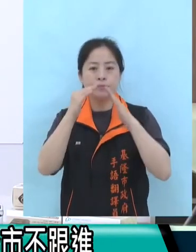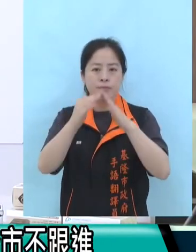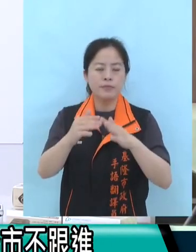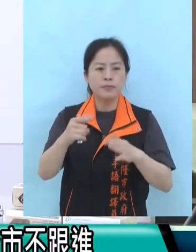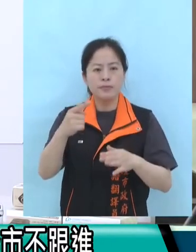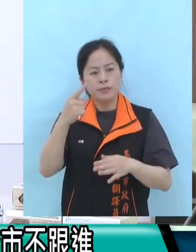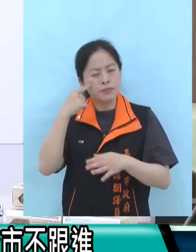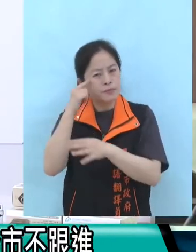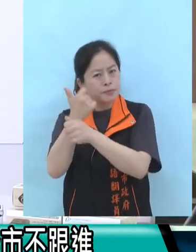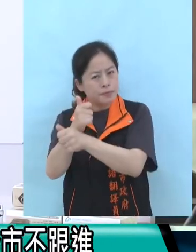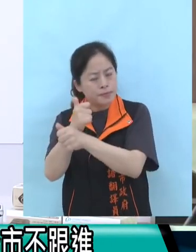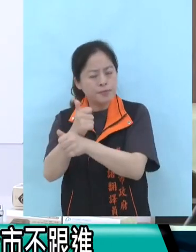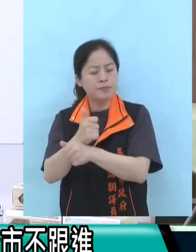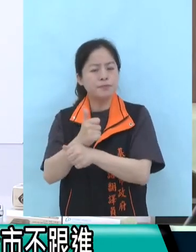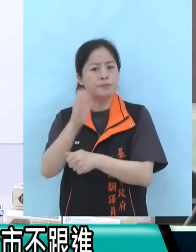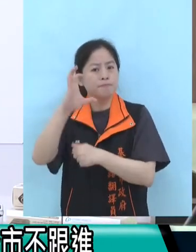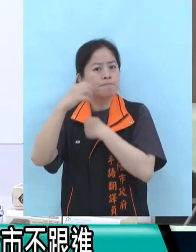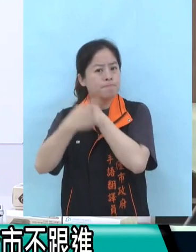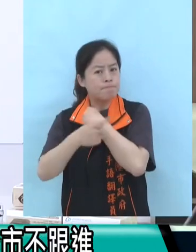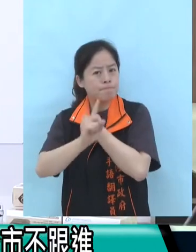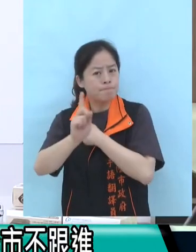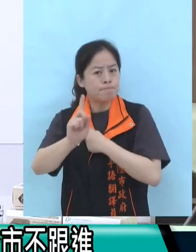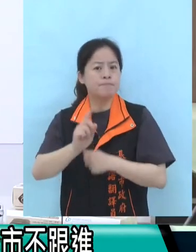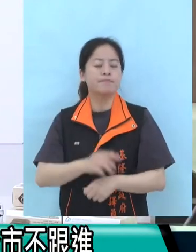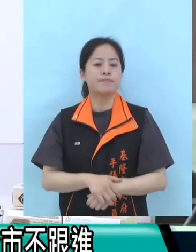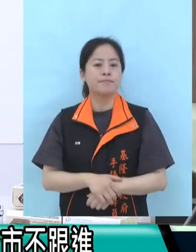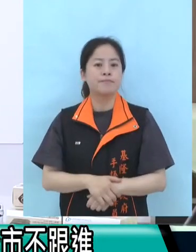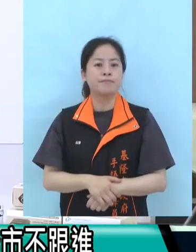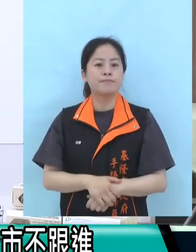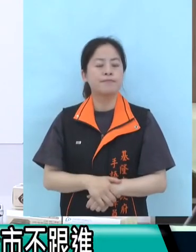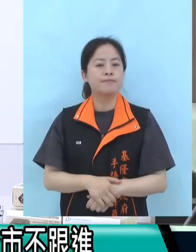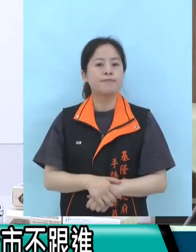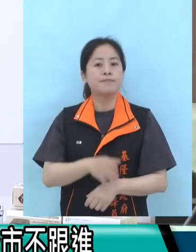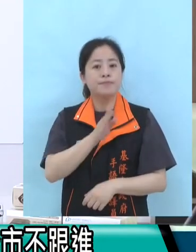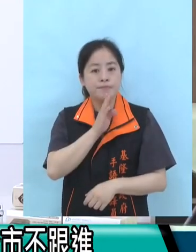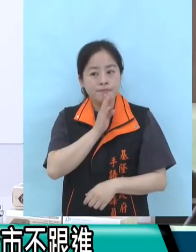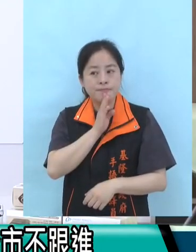在思考一个做法，好，那就是说